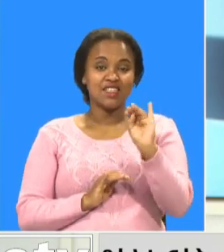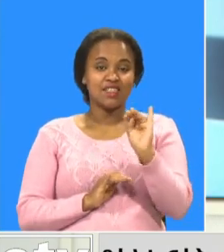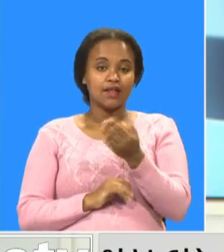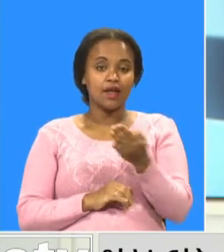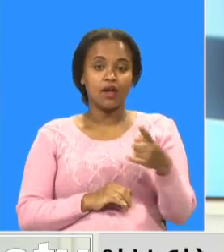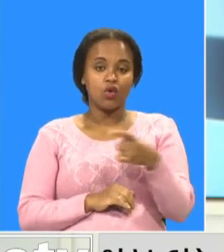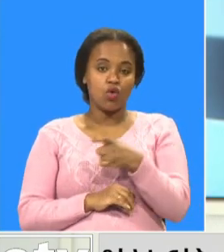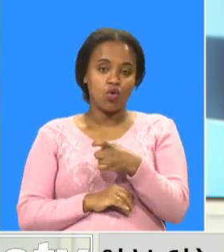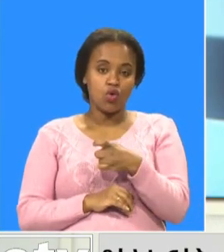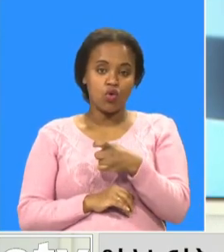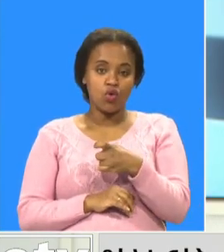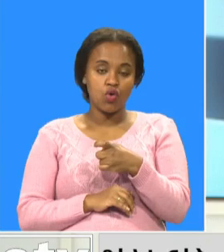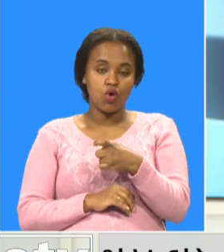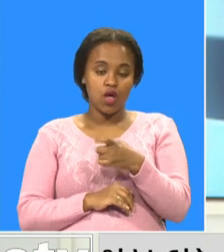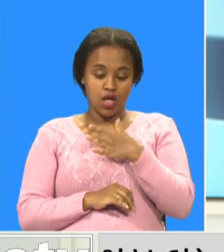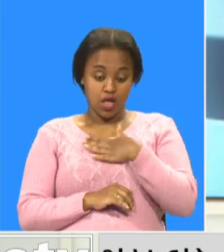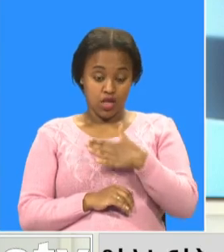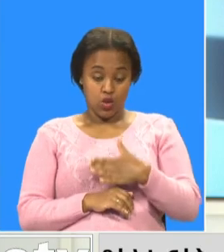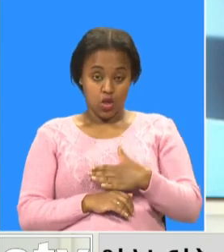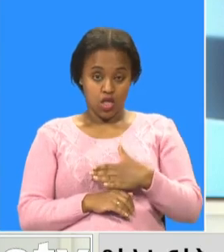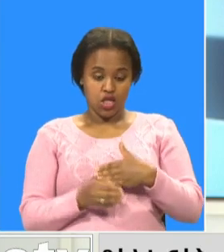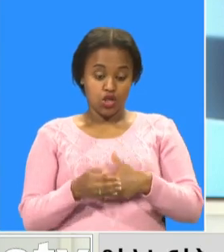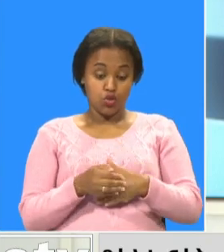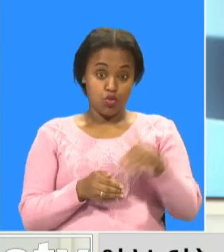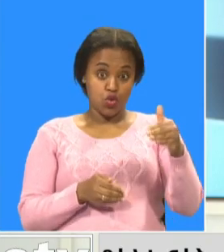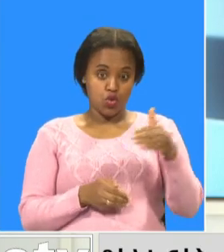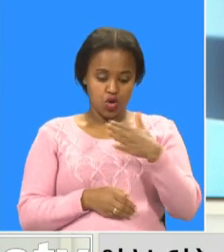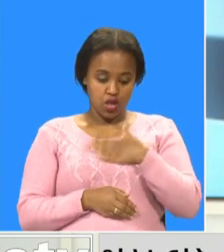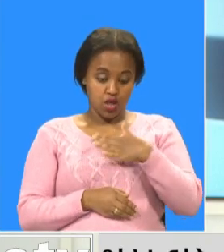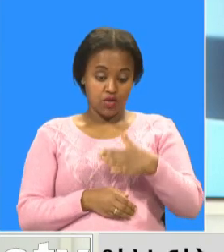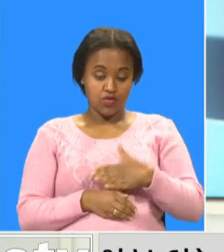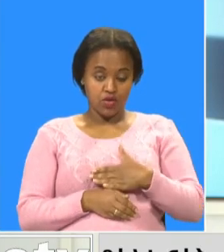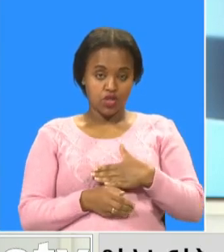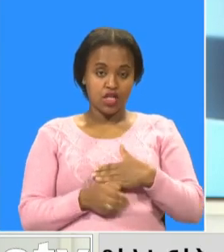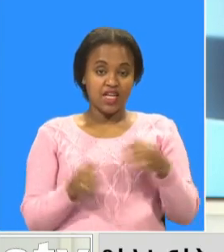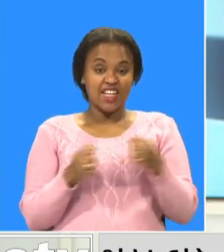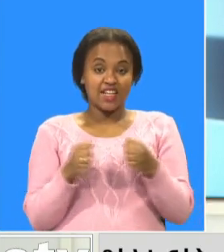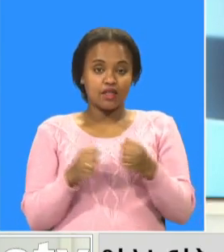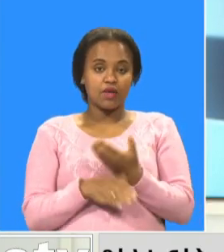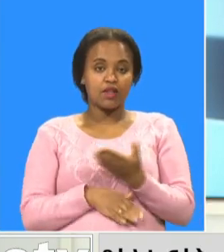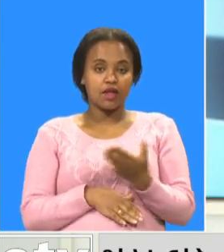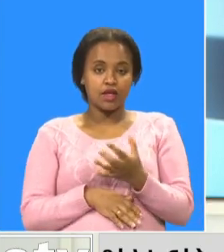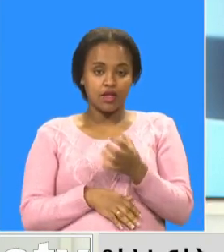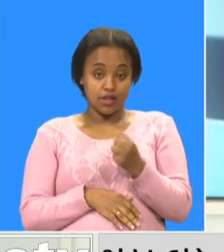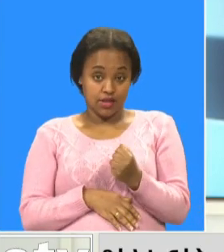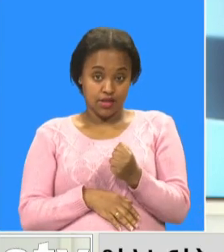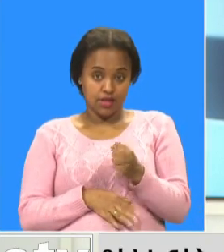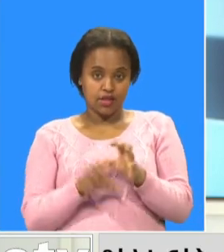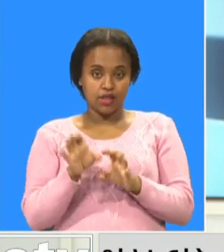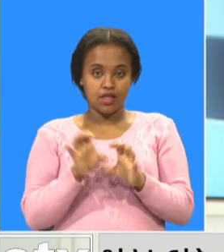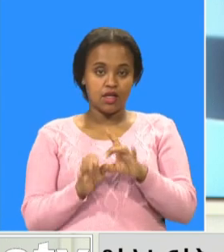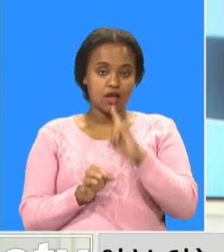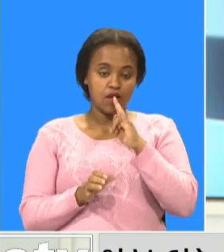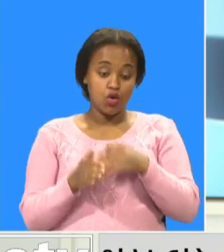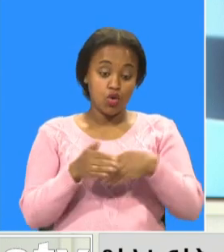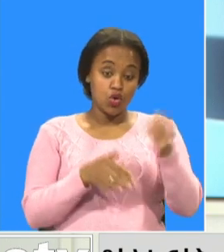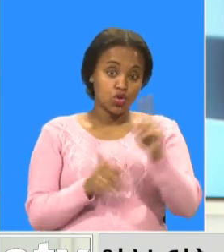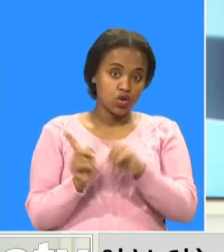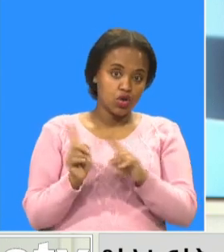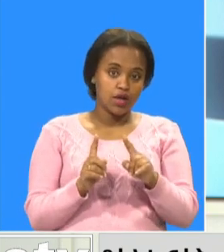ሆኖ ከሰውነታችን የሚወጣውን ከትንፋሻችን የሚገኘውን እርጥበት ነገር አብዞርብ እንዲያደርግ የተደረገ ነው። የውጭኛው